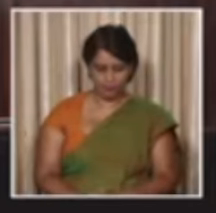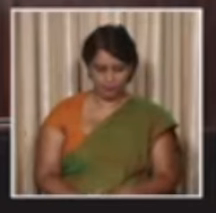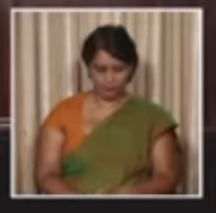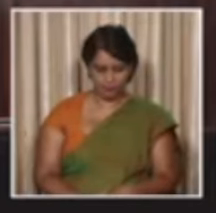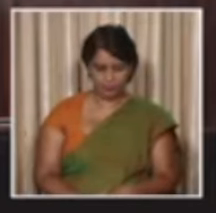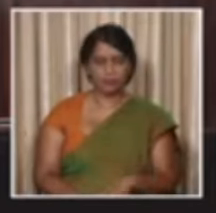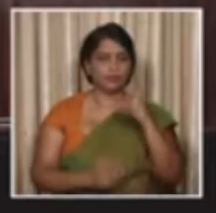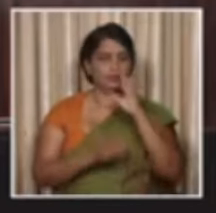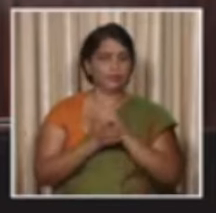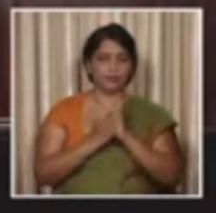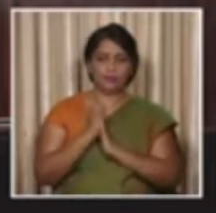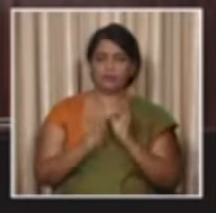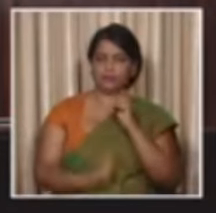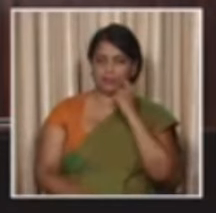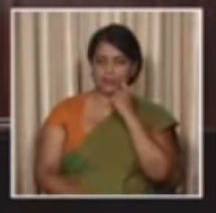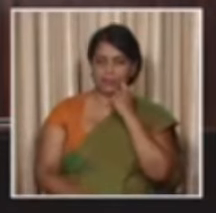ඔව් චාල්ස් මෙතුමා.